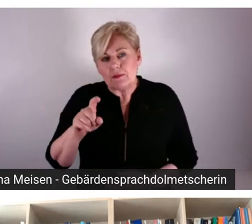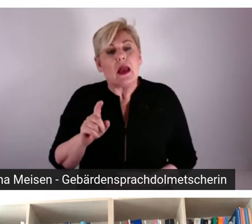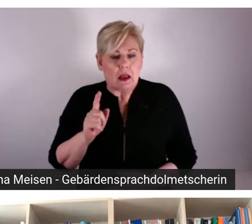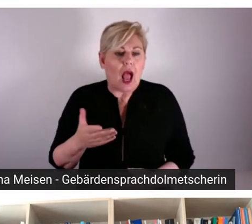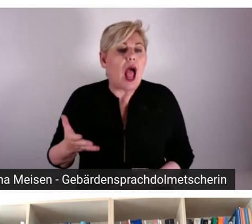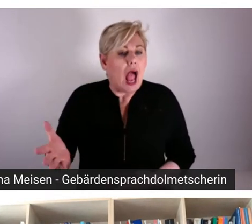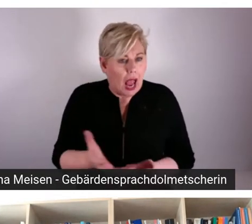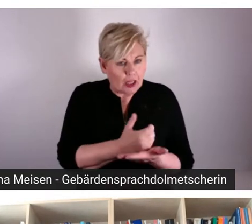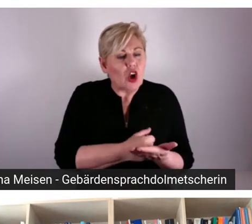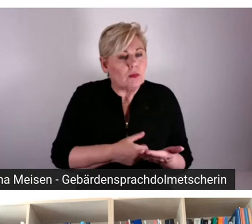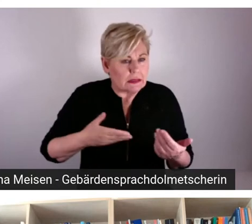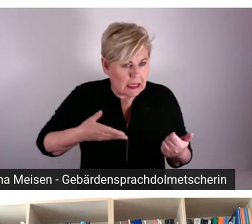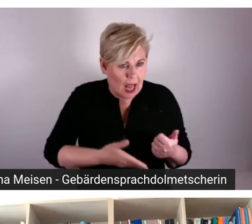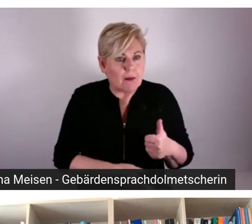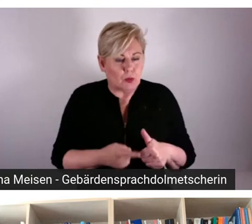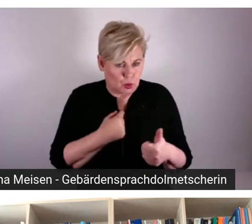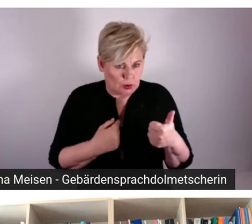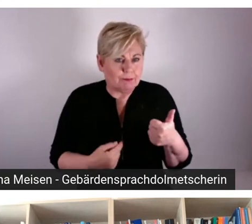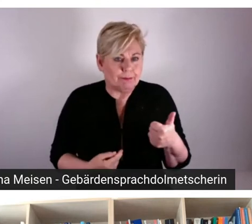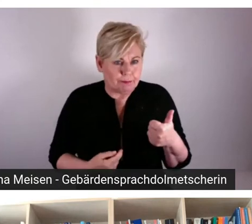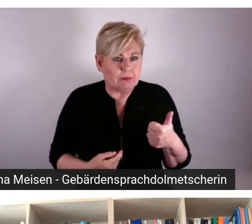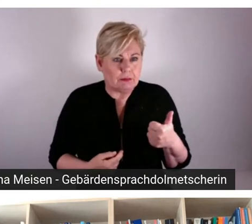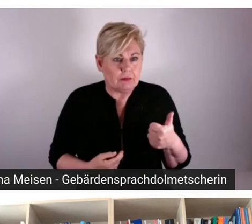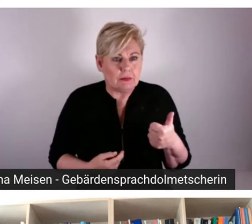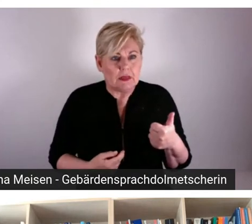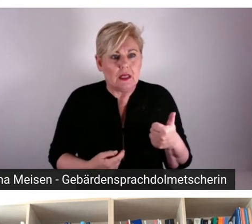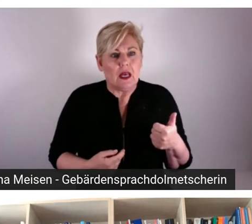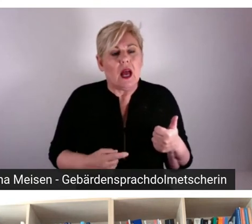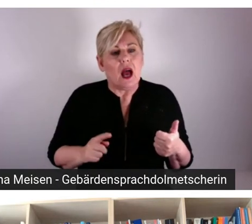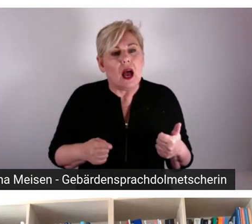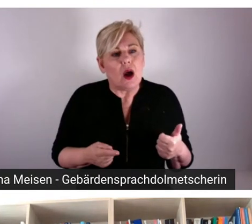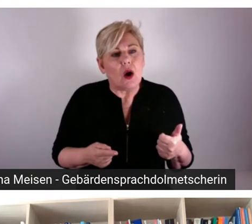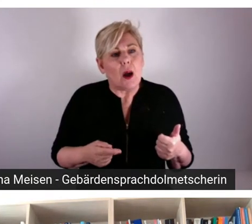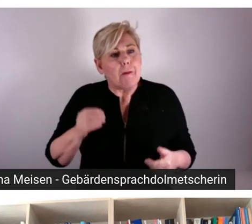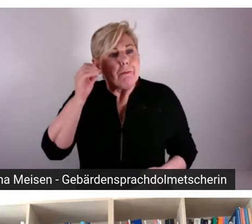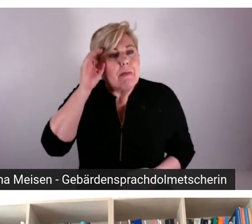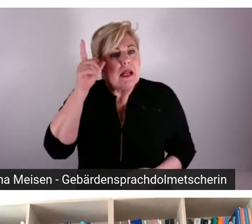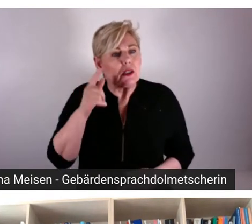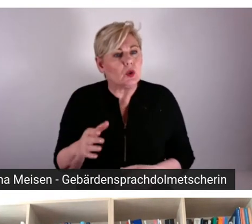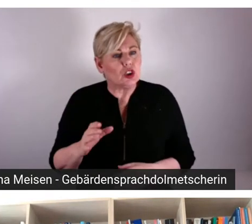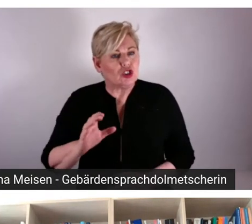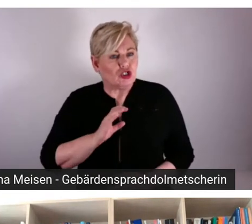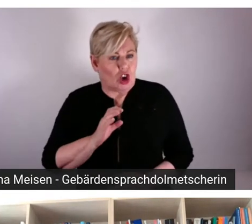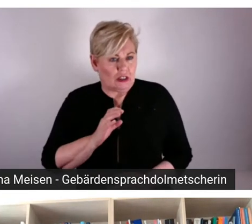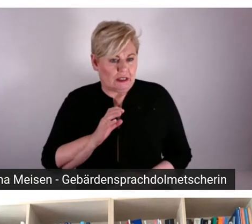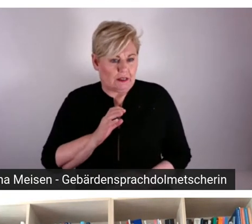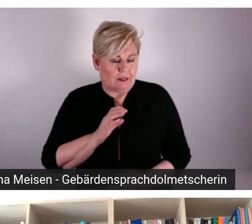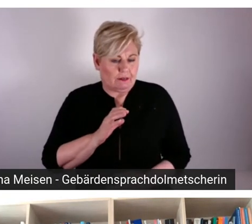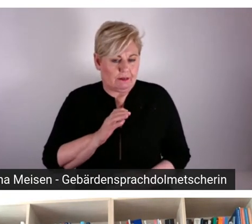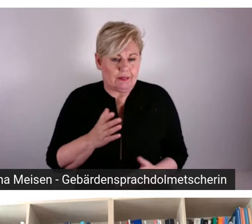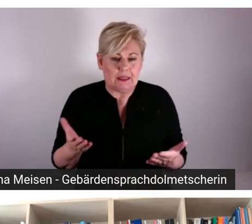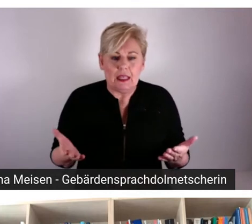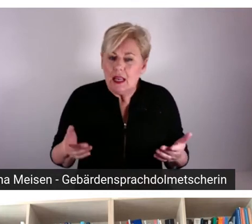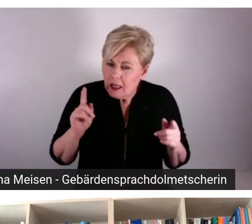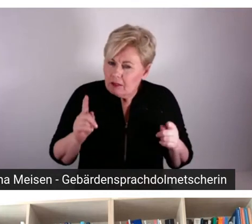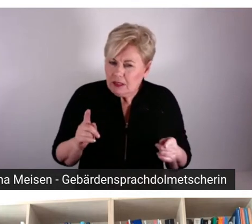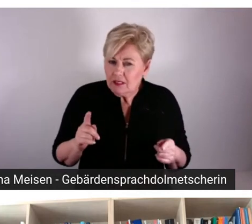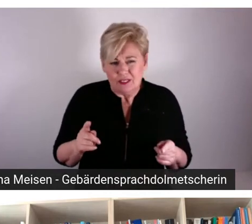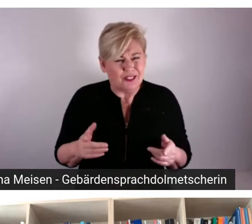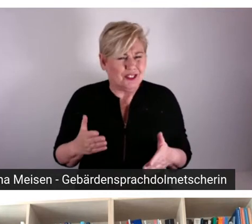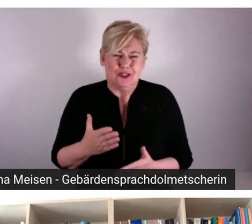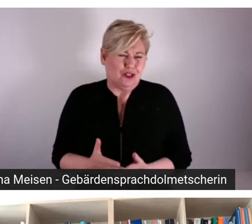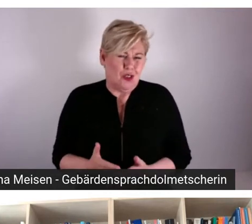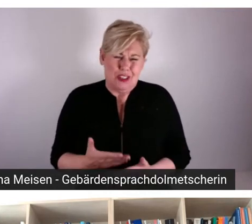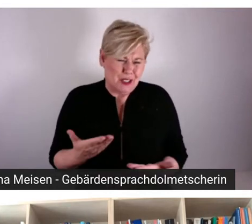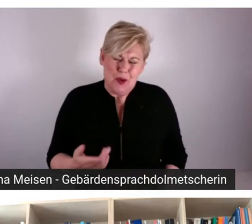Einkommensarmut gibt, wenn man über Armut redet und dass man Kindern deshalb auf die Bildungschancen verweist. Das ist nahezu zynisch, weil wir wissen,